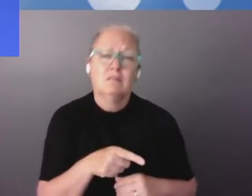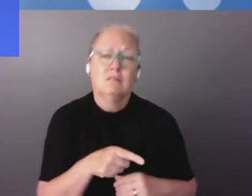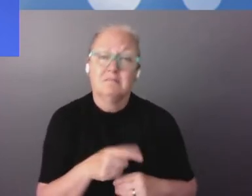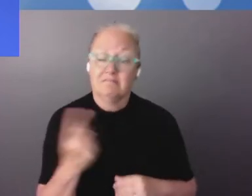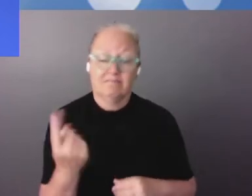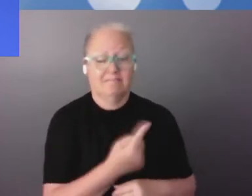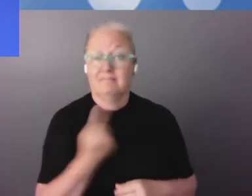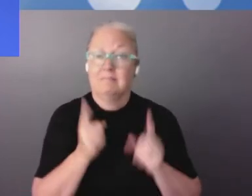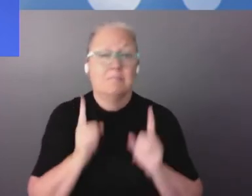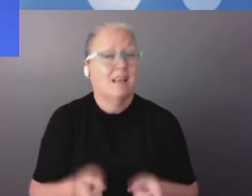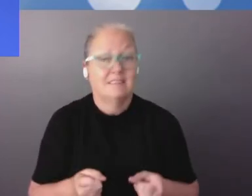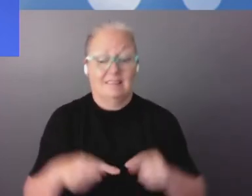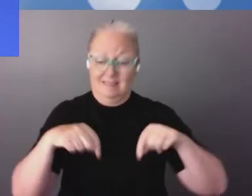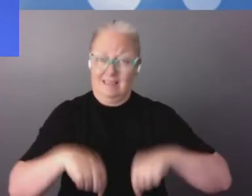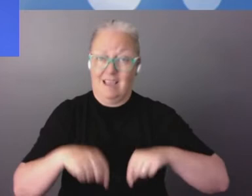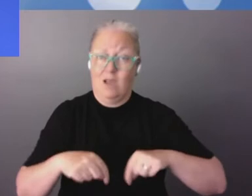معا